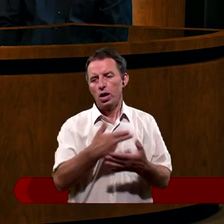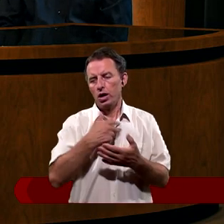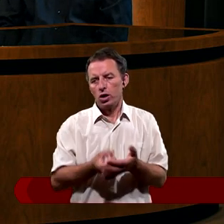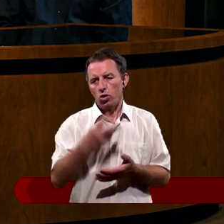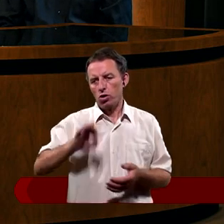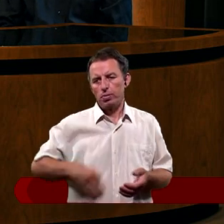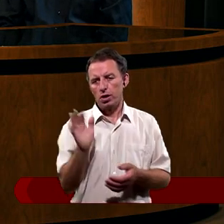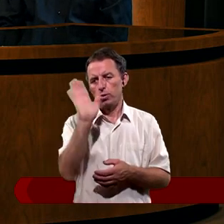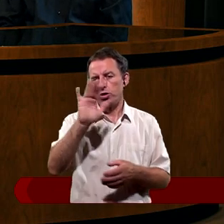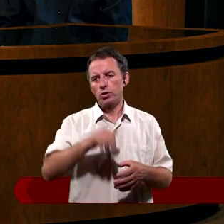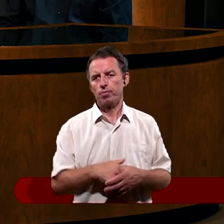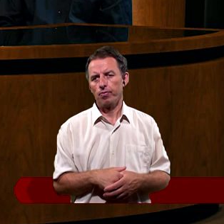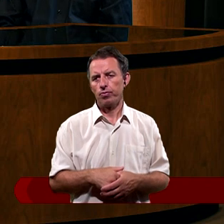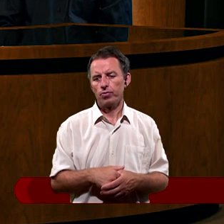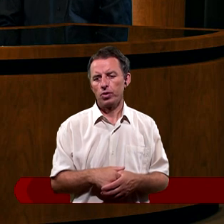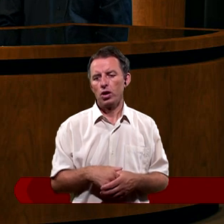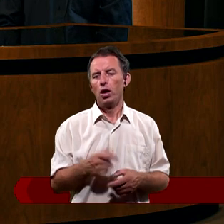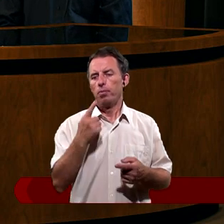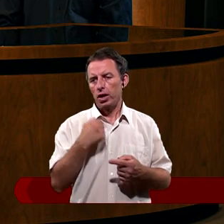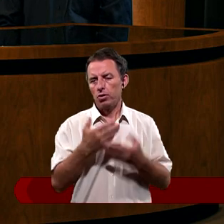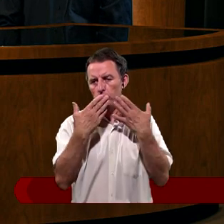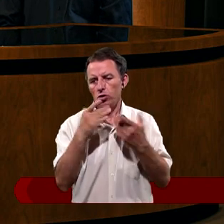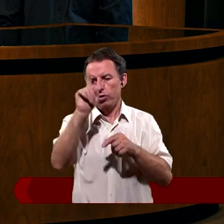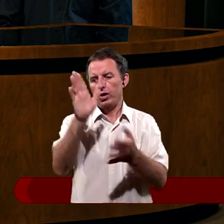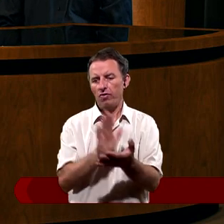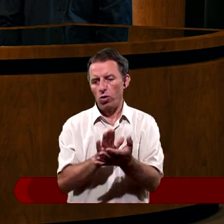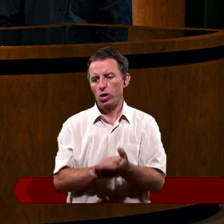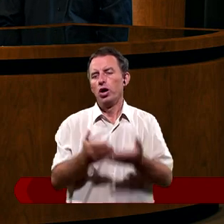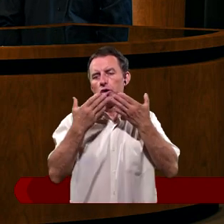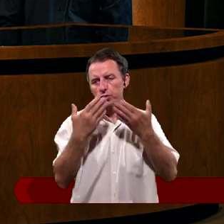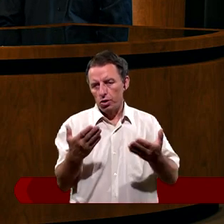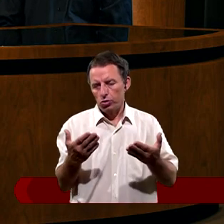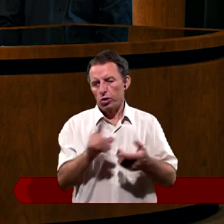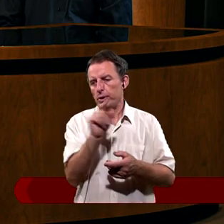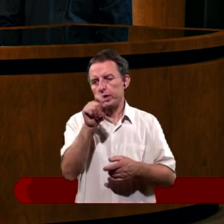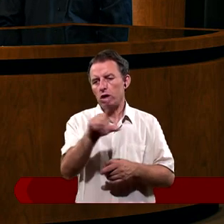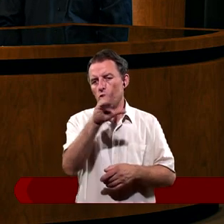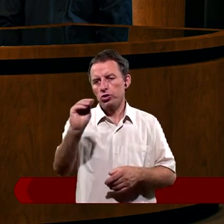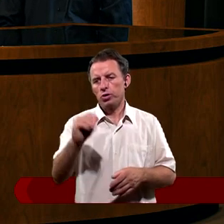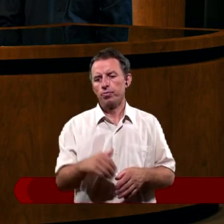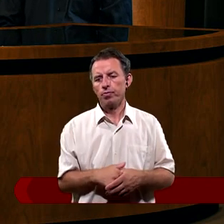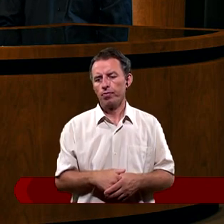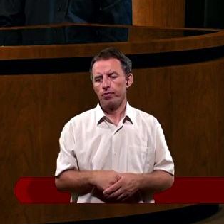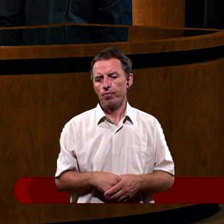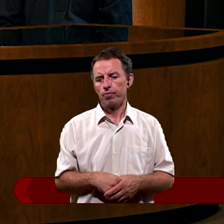Nasz drogi Panie i Boże, pragniemy Ci oddać cześć i chwałę. Dziękujemy Ci za to, że